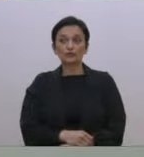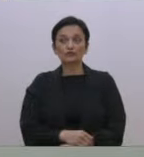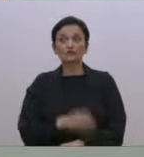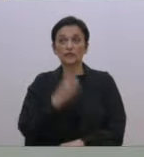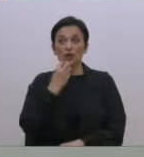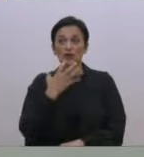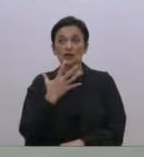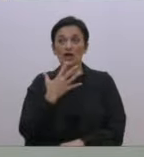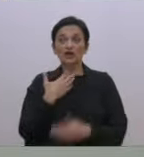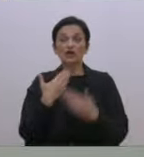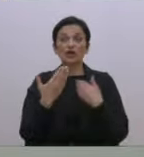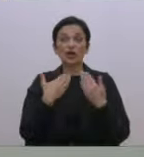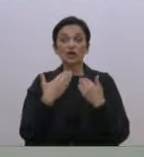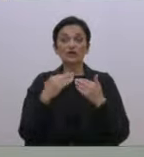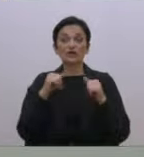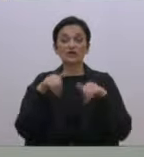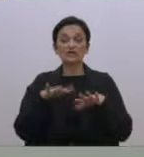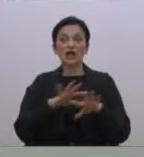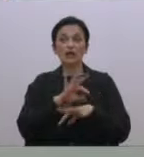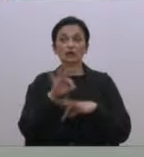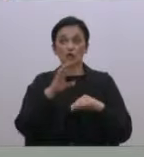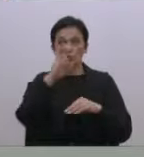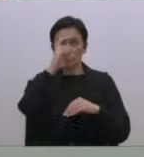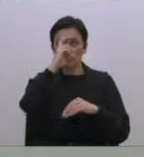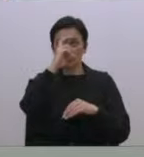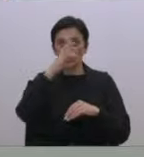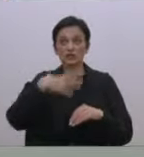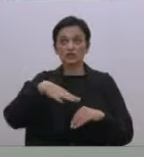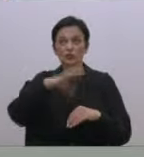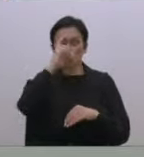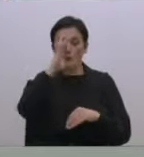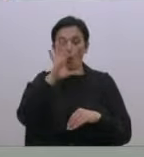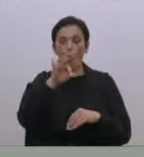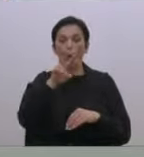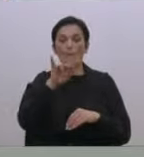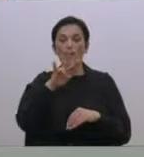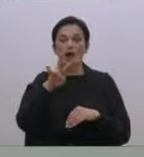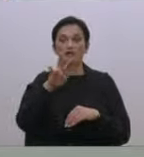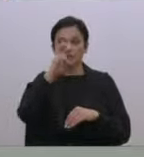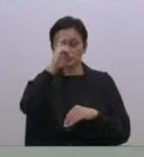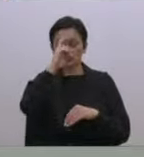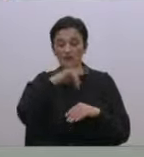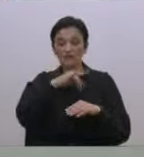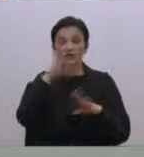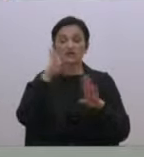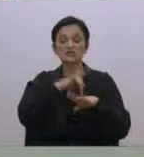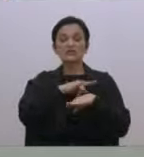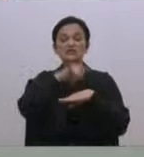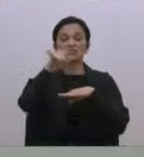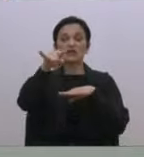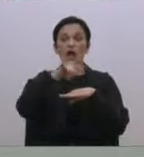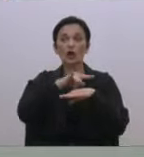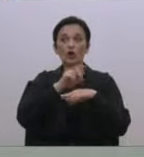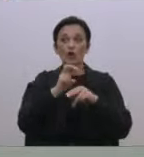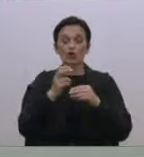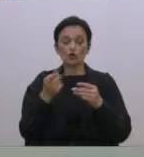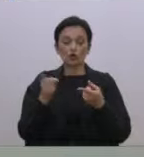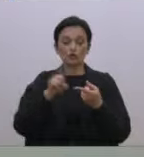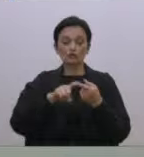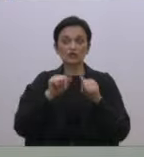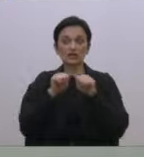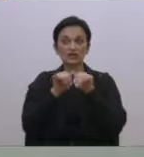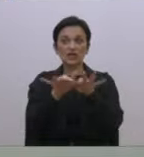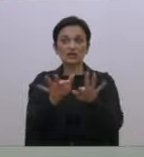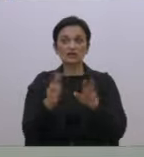კარგი, კენჭი ეღრება დადგენილების პროექტს, მთავრობის საქართველოს მთავრობასა და ომანის სასულთნოს მთავრობის შორის საჰაერო სიმსუნის შესახებ შეთანხმების რატიფიცირების თაობაზე